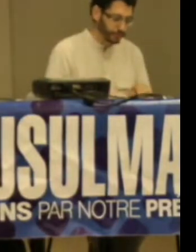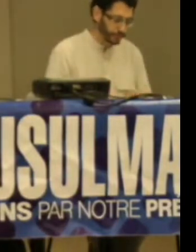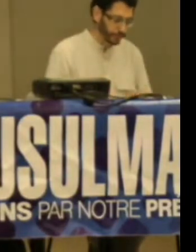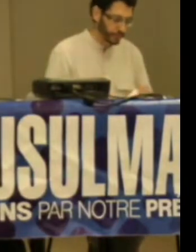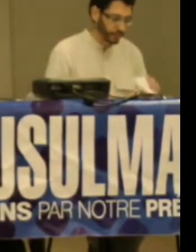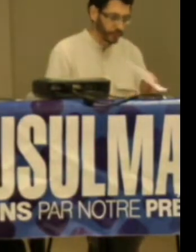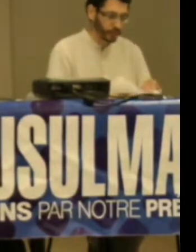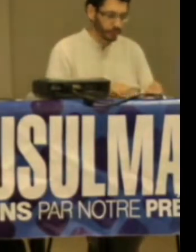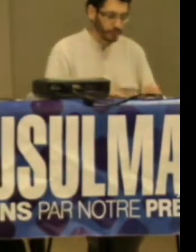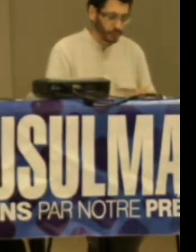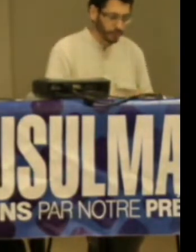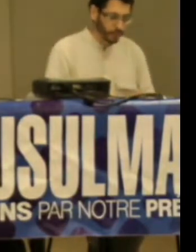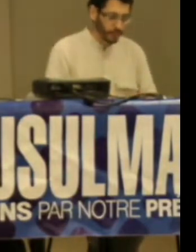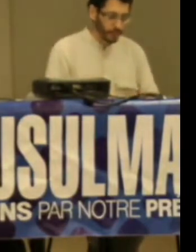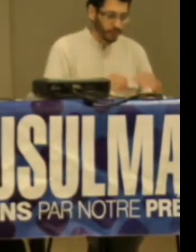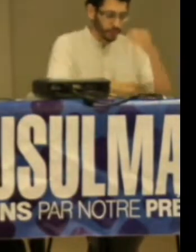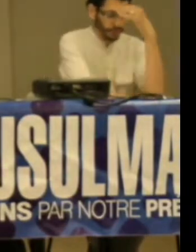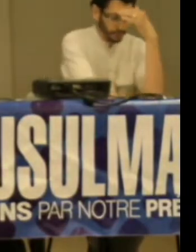فسوف